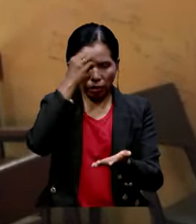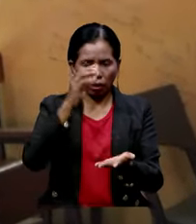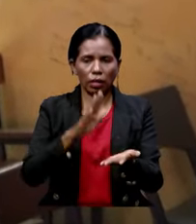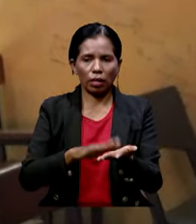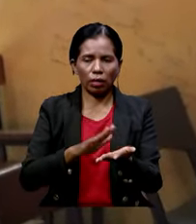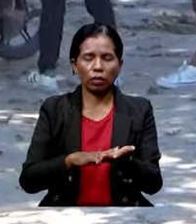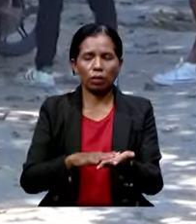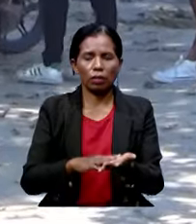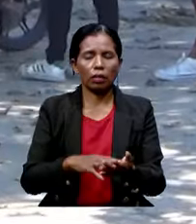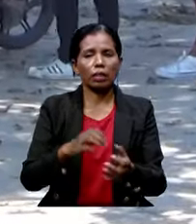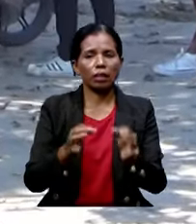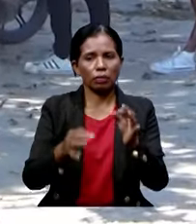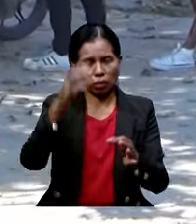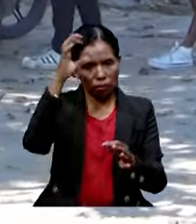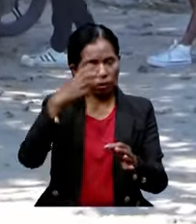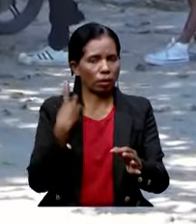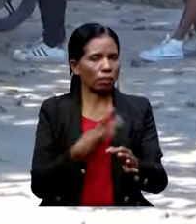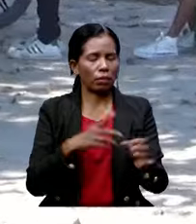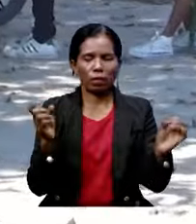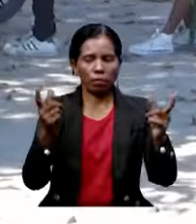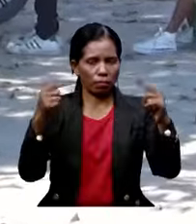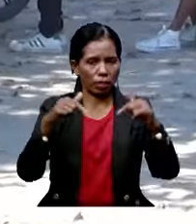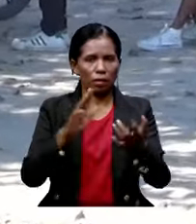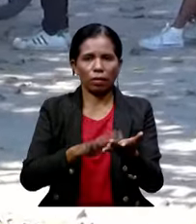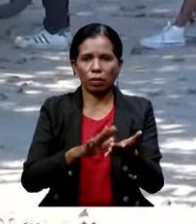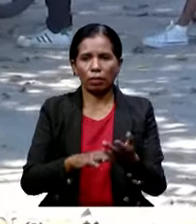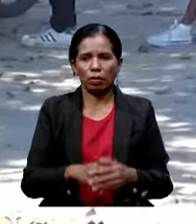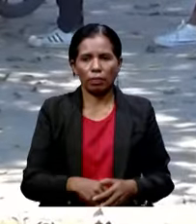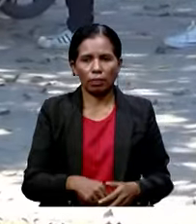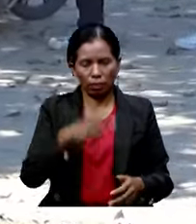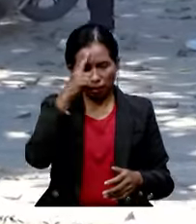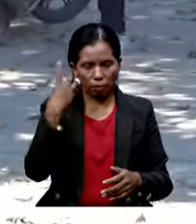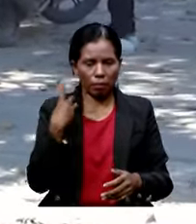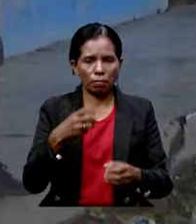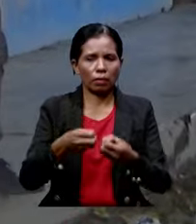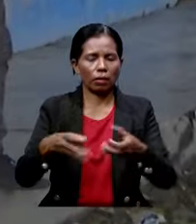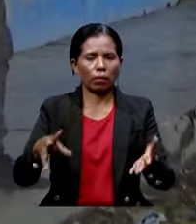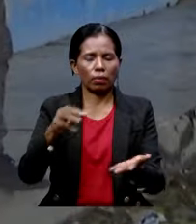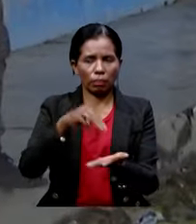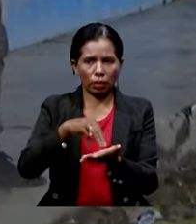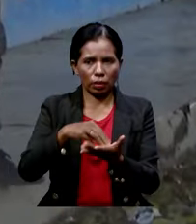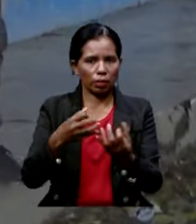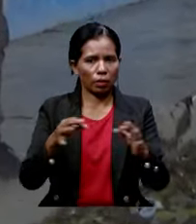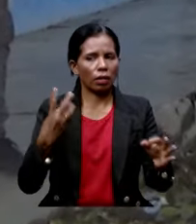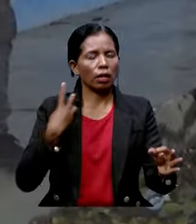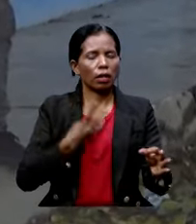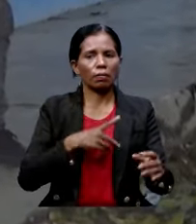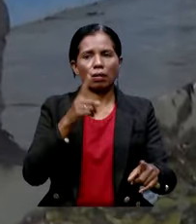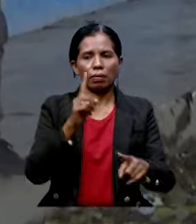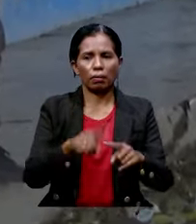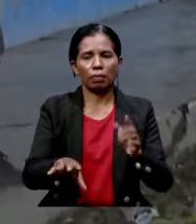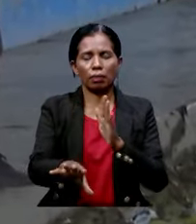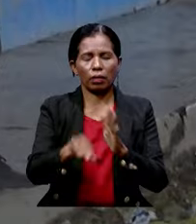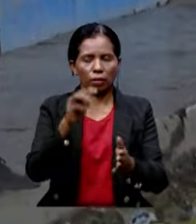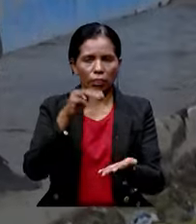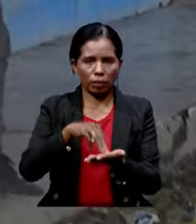fali kon udan tau ami la mai escola da la ni ni tamba mi la kon materia bara ami la bele mai hetang materia